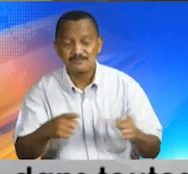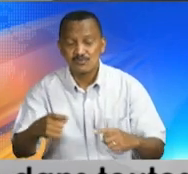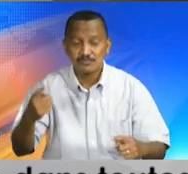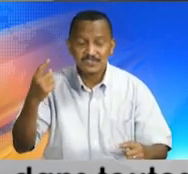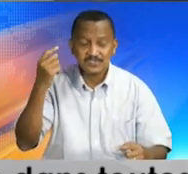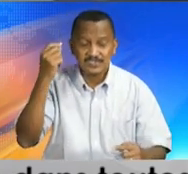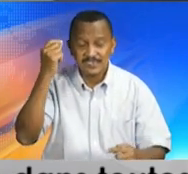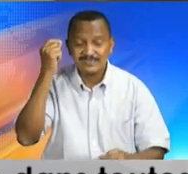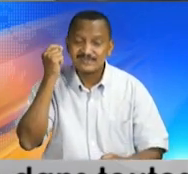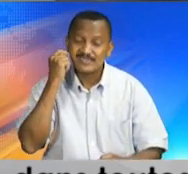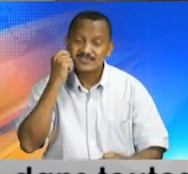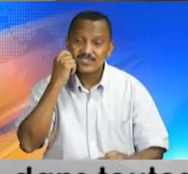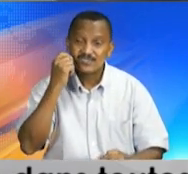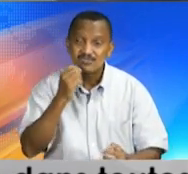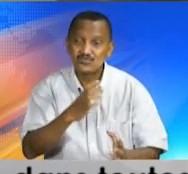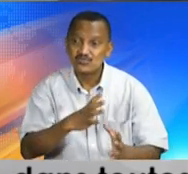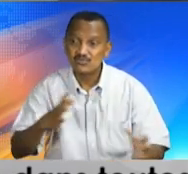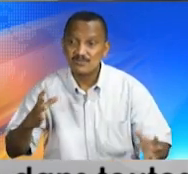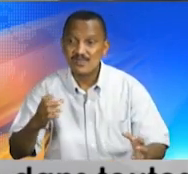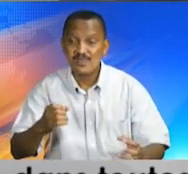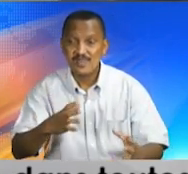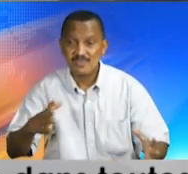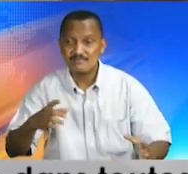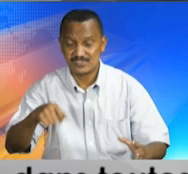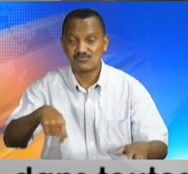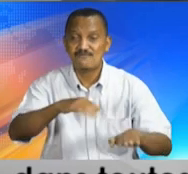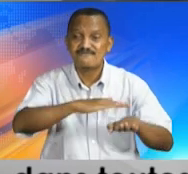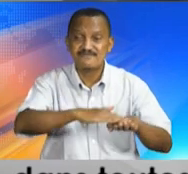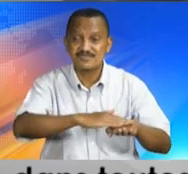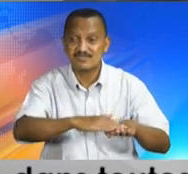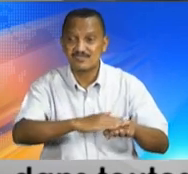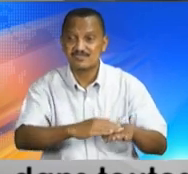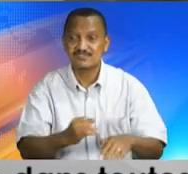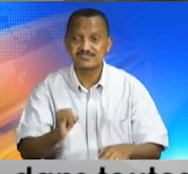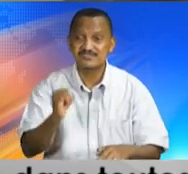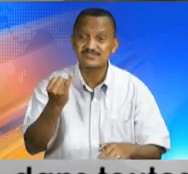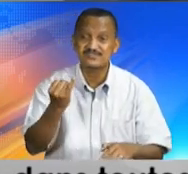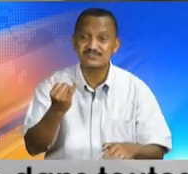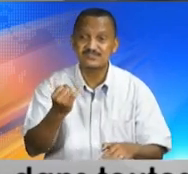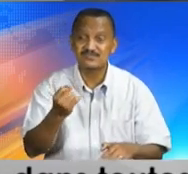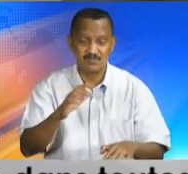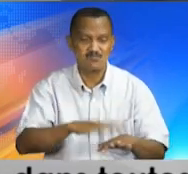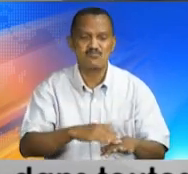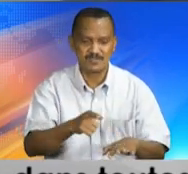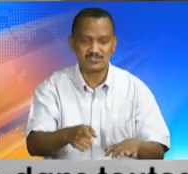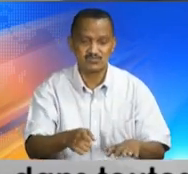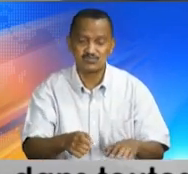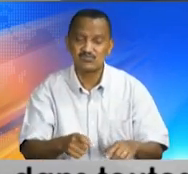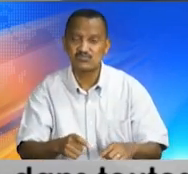dia tombony lehibe ananan'ny firenentsika ny mapety an'izany fiompiana tantely zany a.